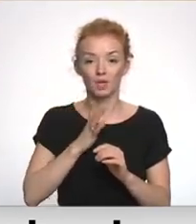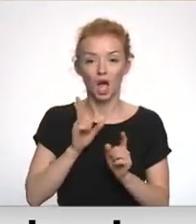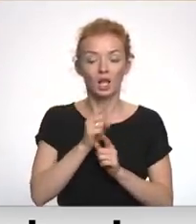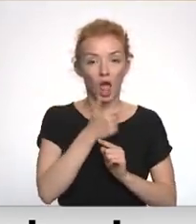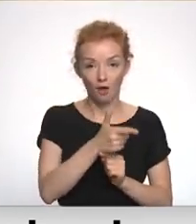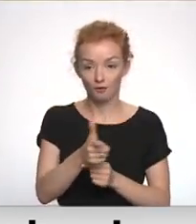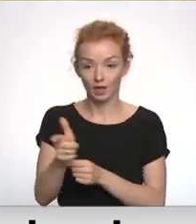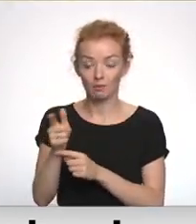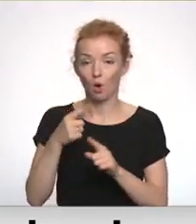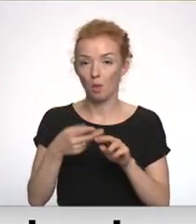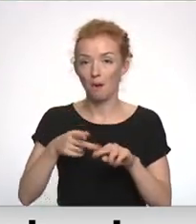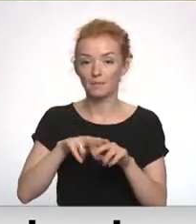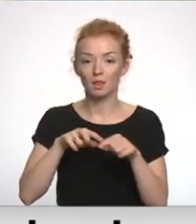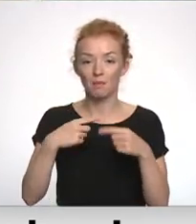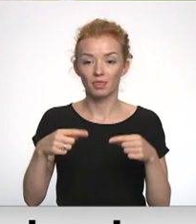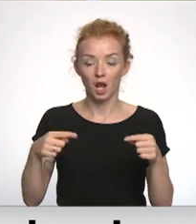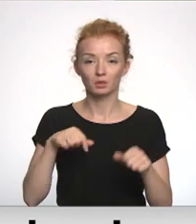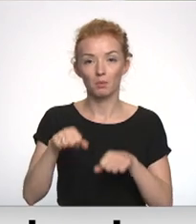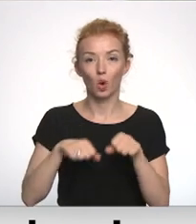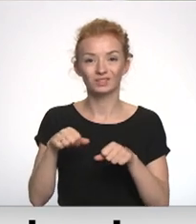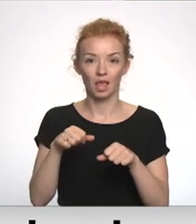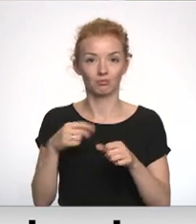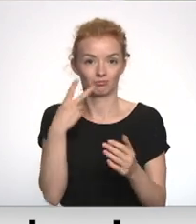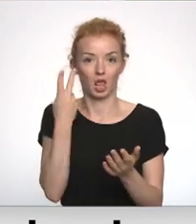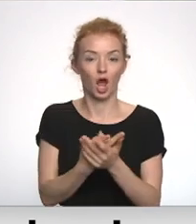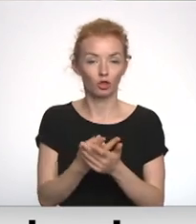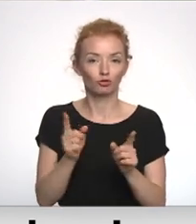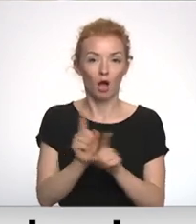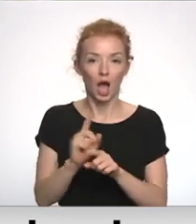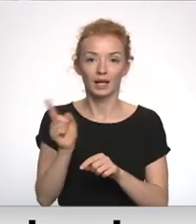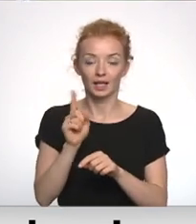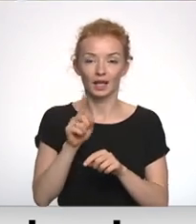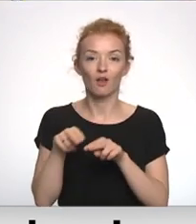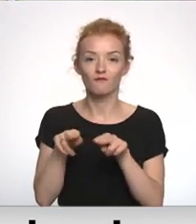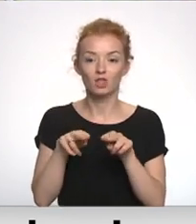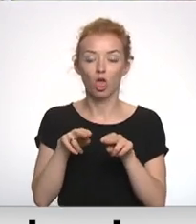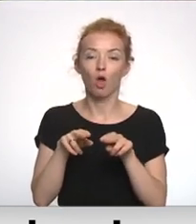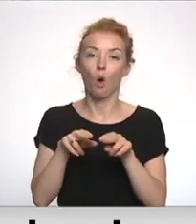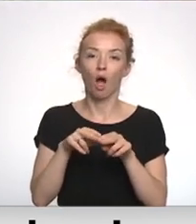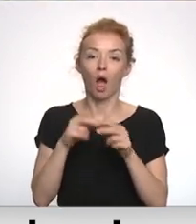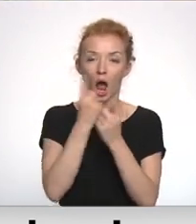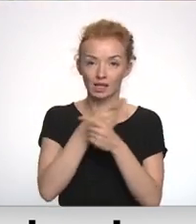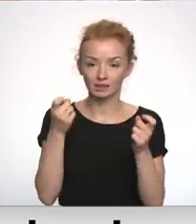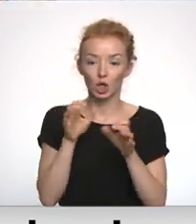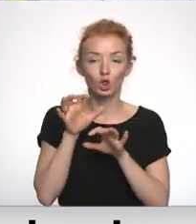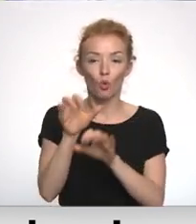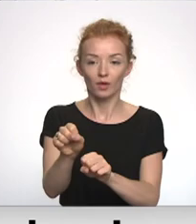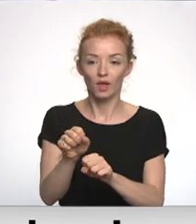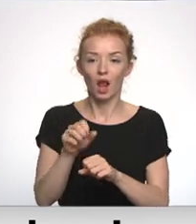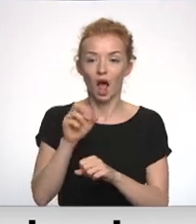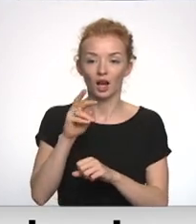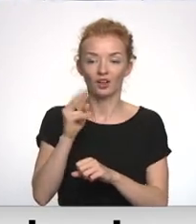jāfilmē. Kā papildu materiāls brauciena pierādīšanai būs arī foto-video akcija iedzīvotājiem Noķer Arvi, kurā